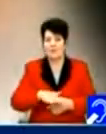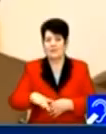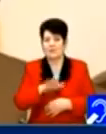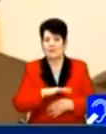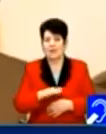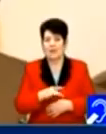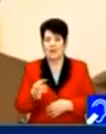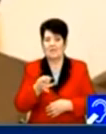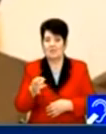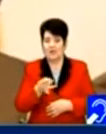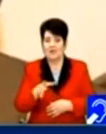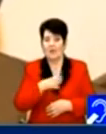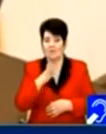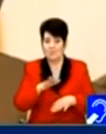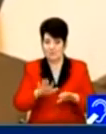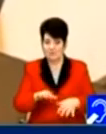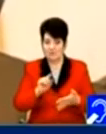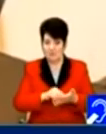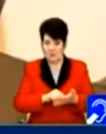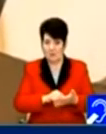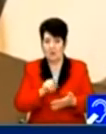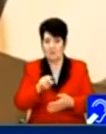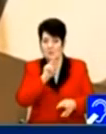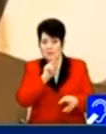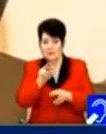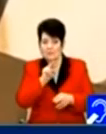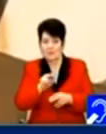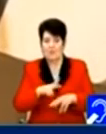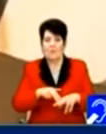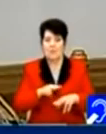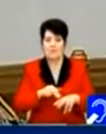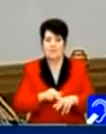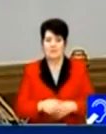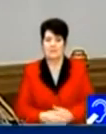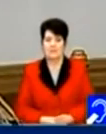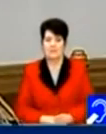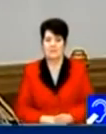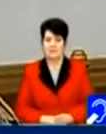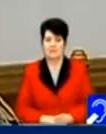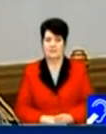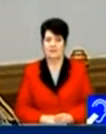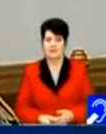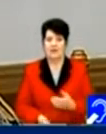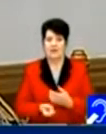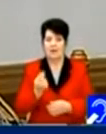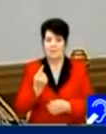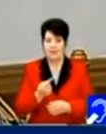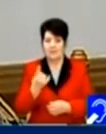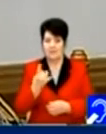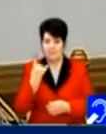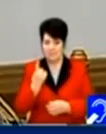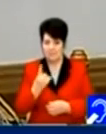Râșcani. Banii au fost puși în locul indicat, dar sub atenta supraveghere a poliției. Și-a făcut apariția